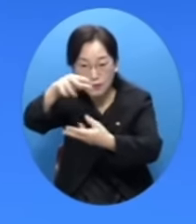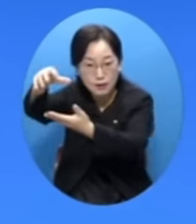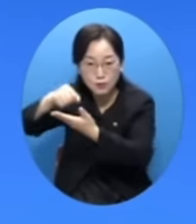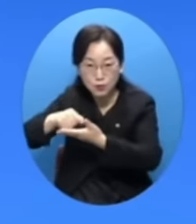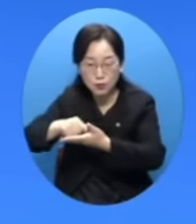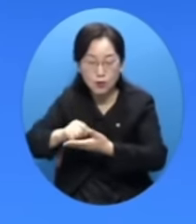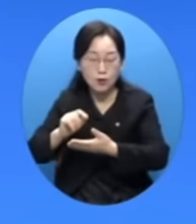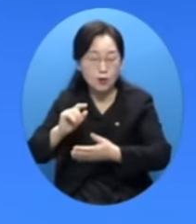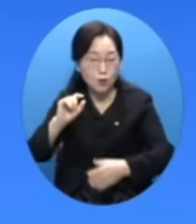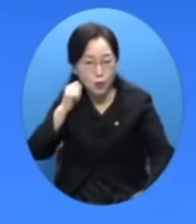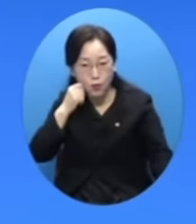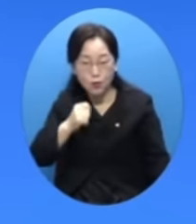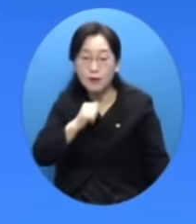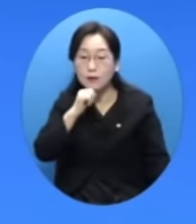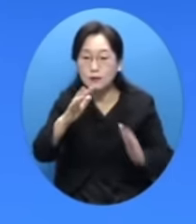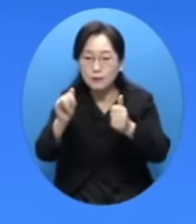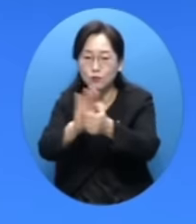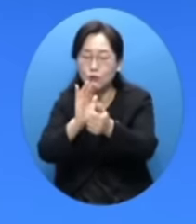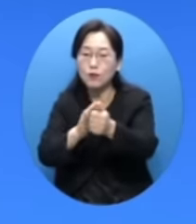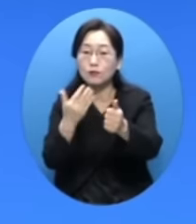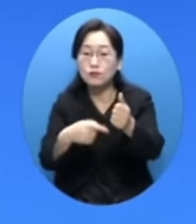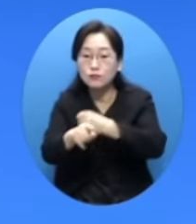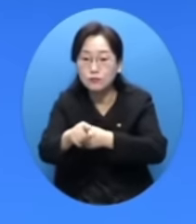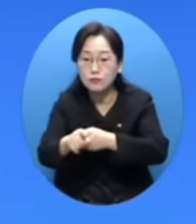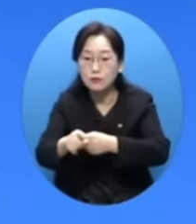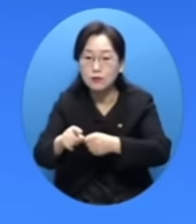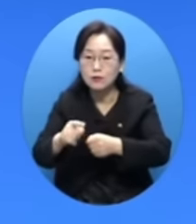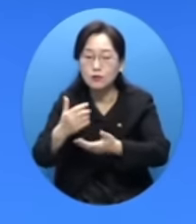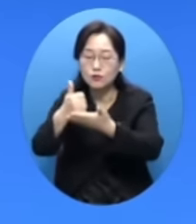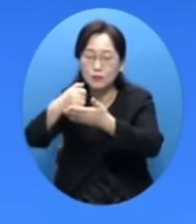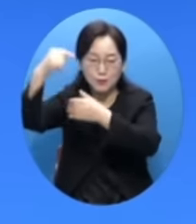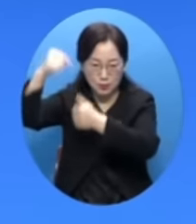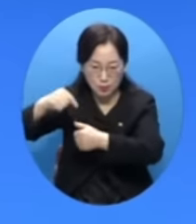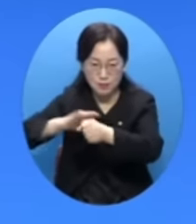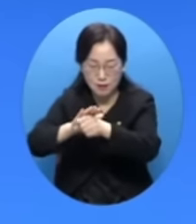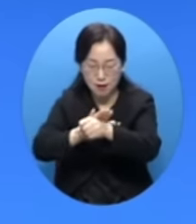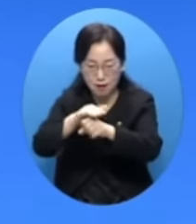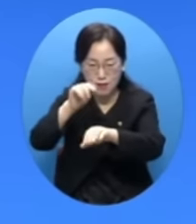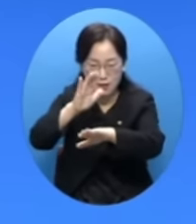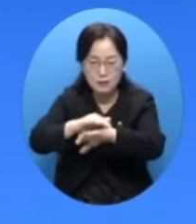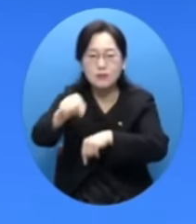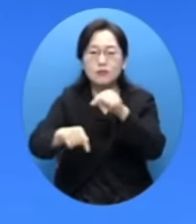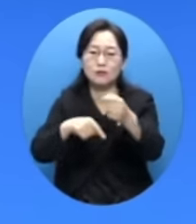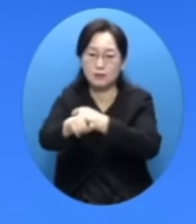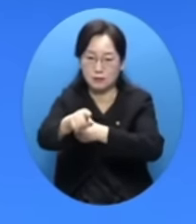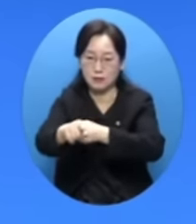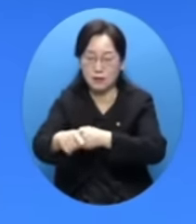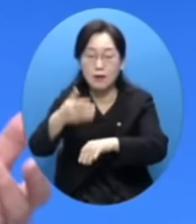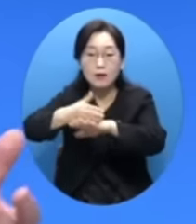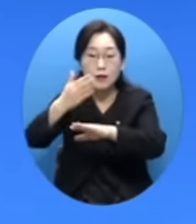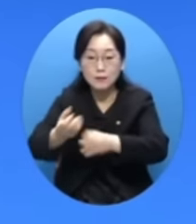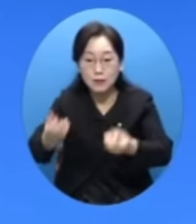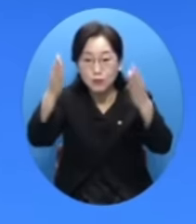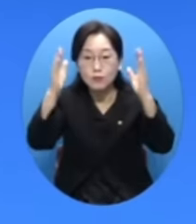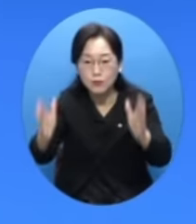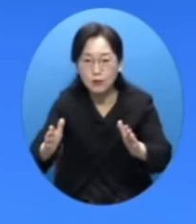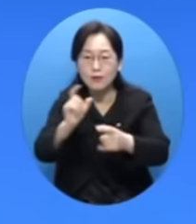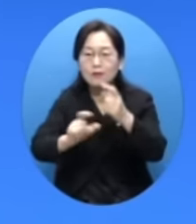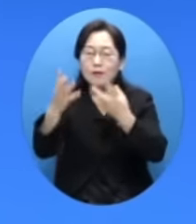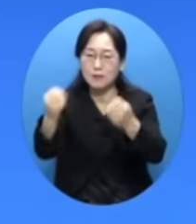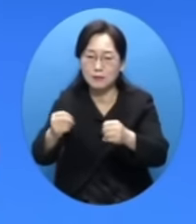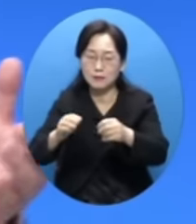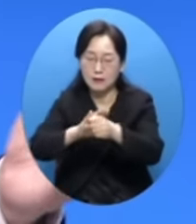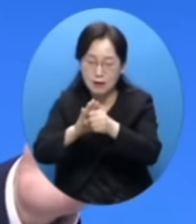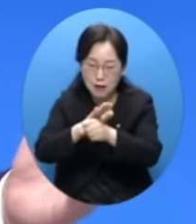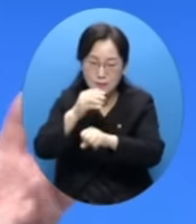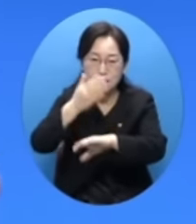사랑을 실천하라 하는 말씀을 지켜 행하기 위함인 것입니다. 감사절기에 우리는 더욱 많은 감사를 드려야 되고 더욱 많은 사랑을